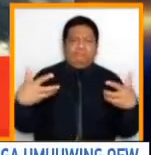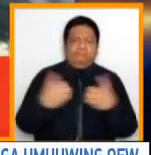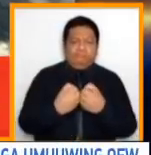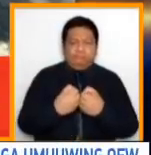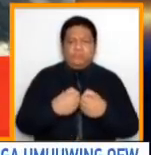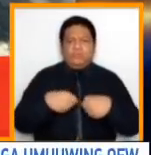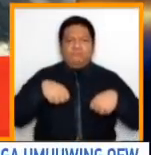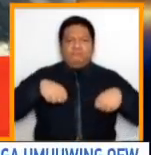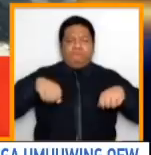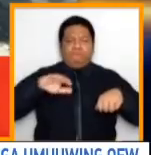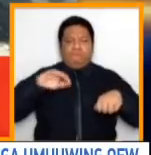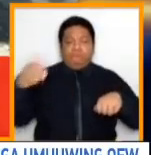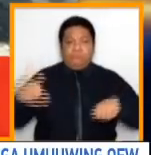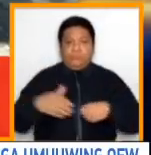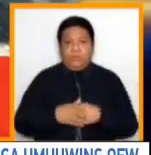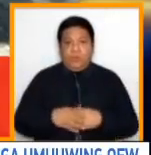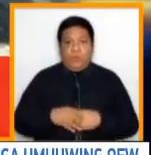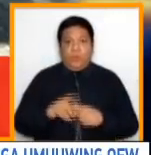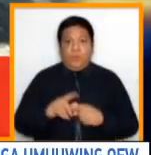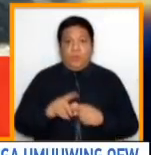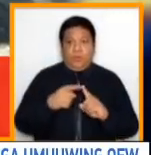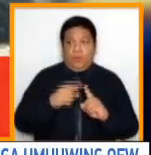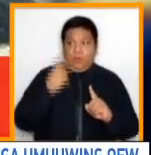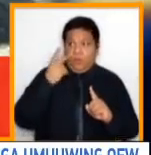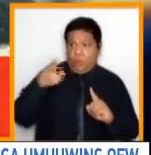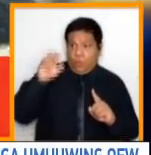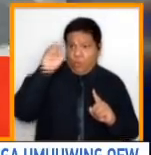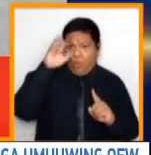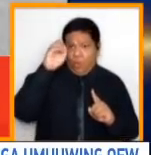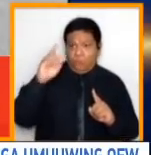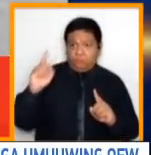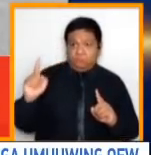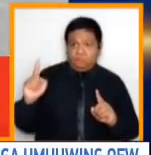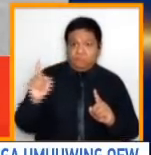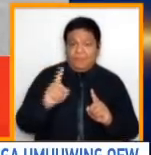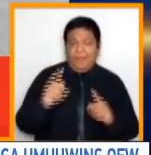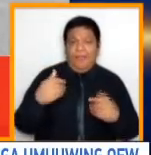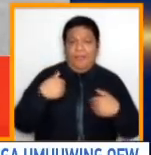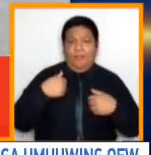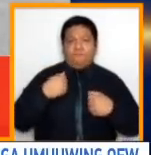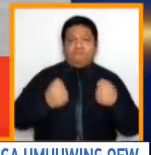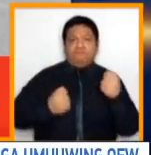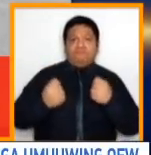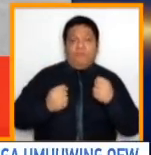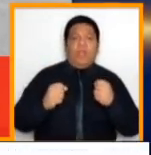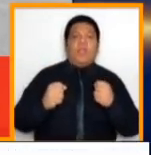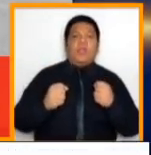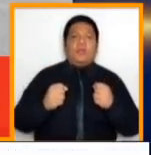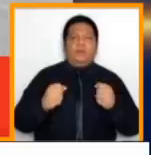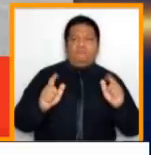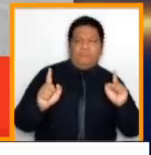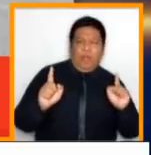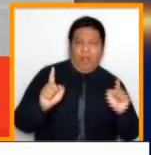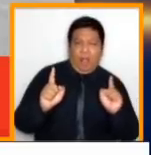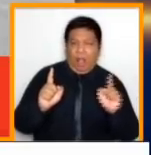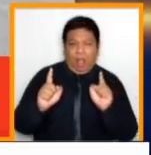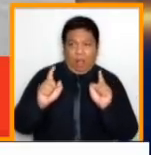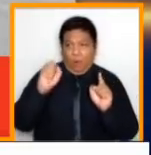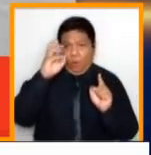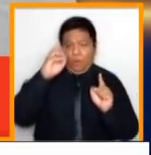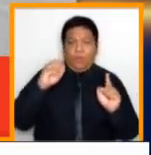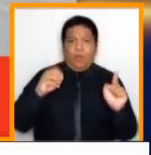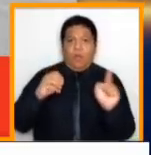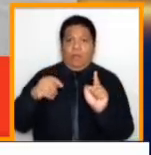Nang makita raw ng biktima ang kanyang lolo na dumaan sa kanyang tractor, tumakbo siya papalapit sa kanyang lolo. Nasa pulang bata ng paparating